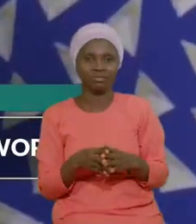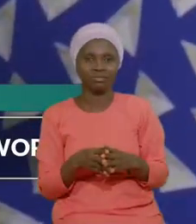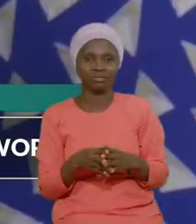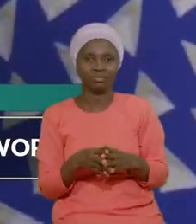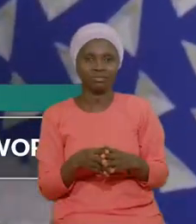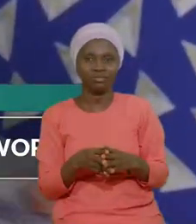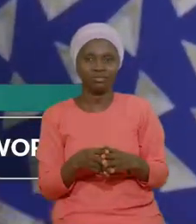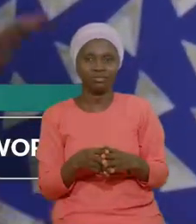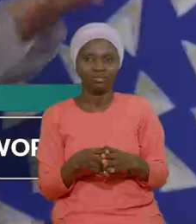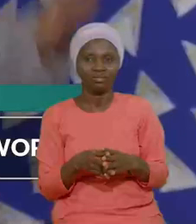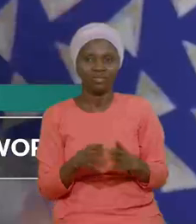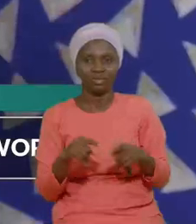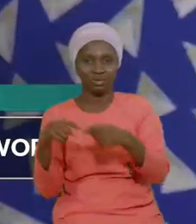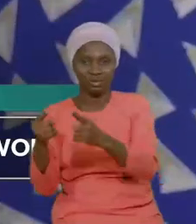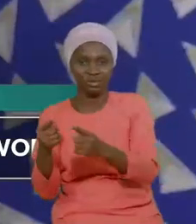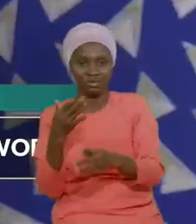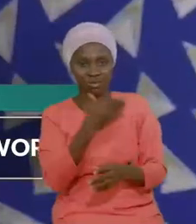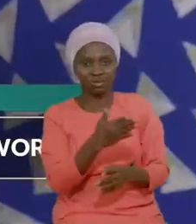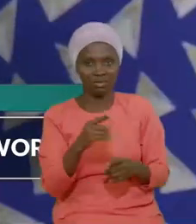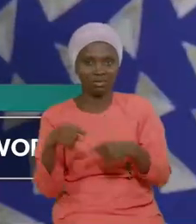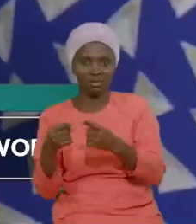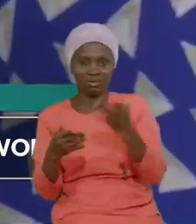Il y a un monde indifférent.